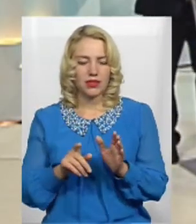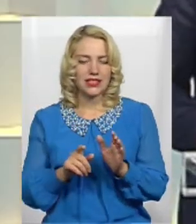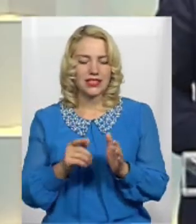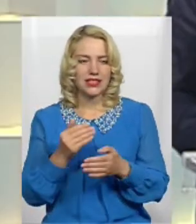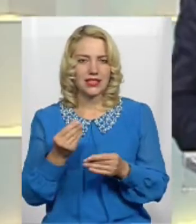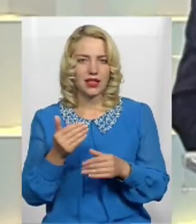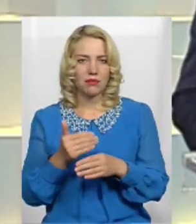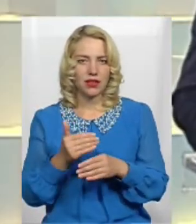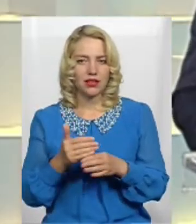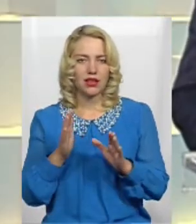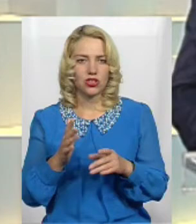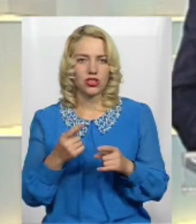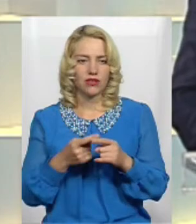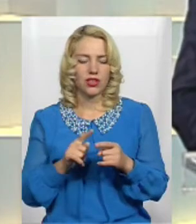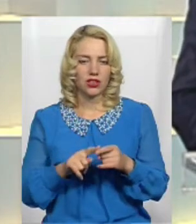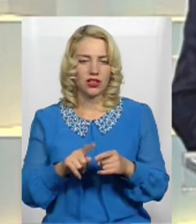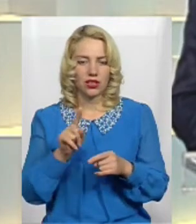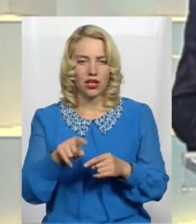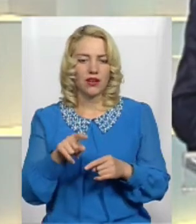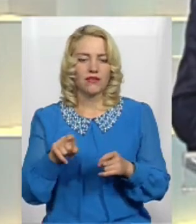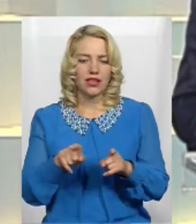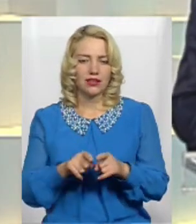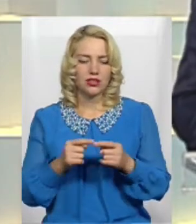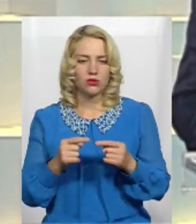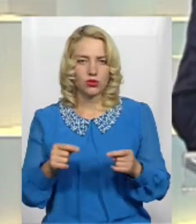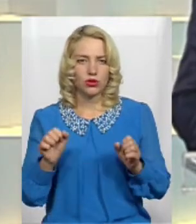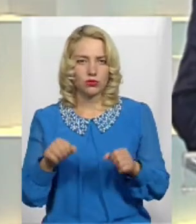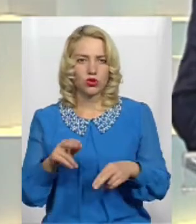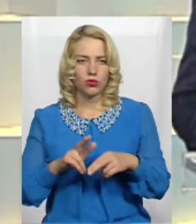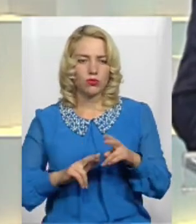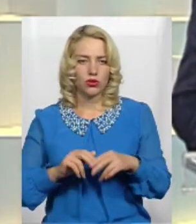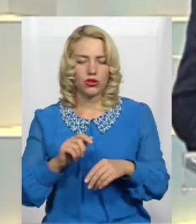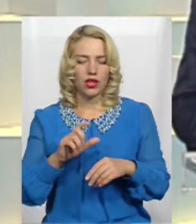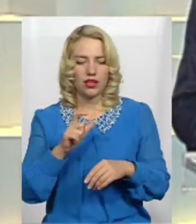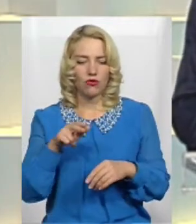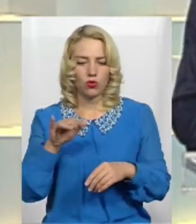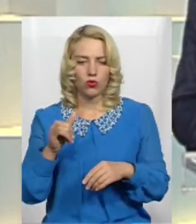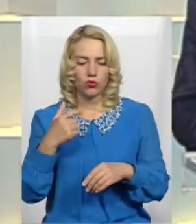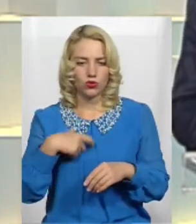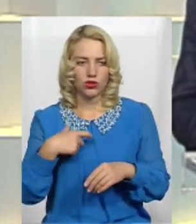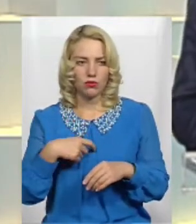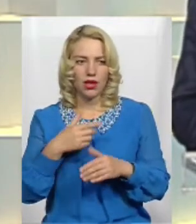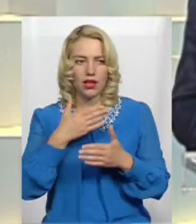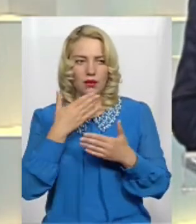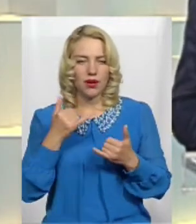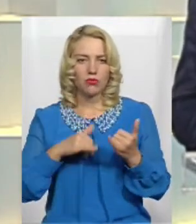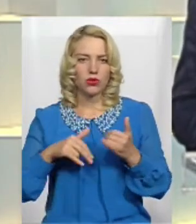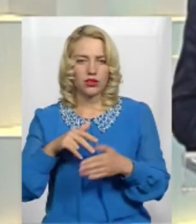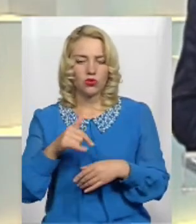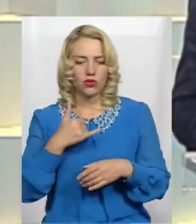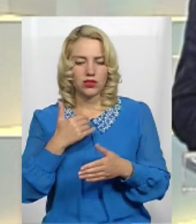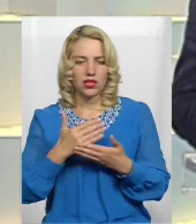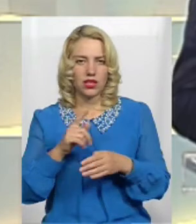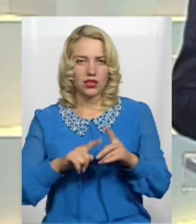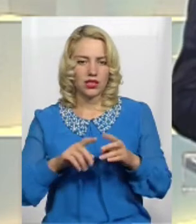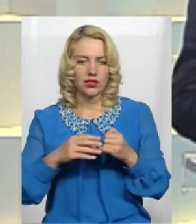стипендій. Лише тоді, в такий спосіб, ми зможемо побудувати дійсно Європу в себе. Ми не маємо куди йти. У нас є рідна земля,